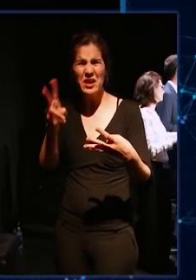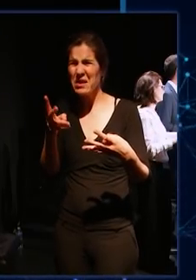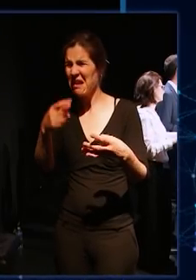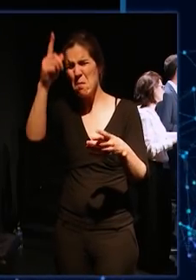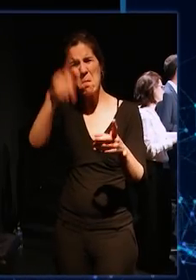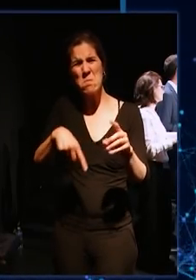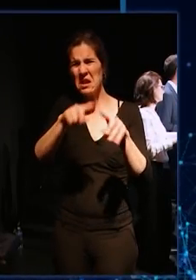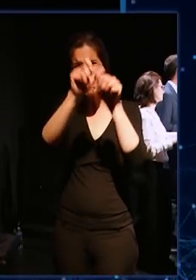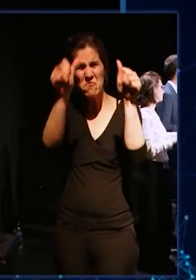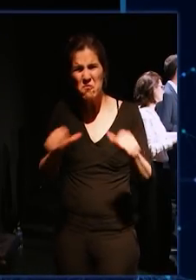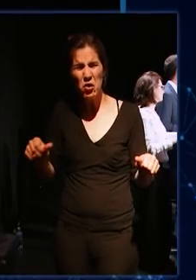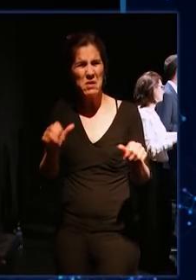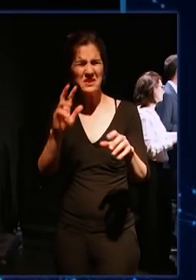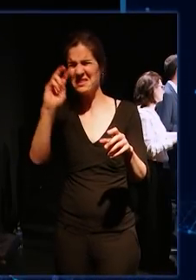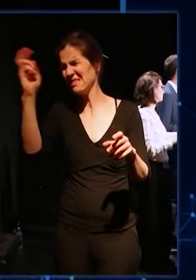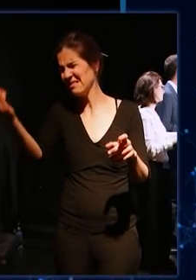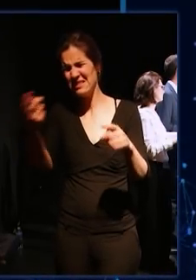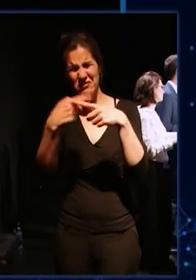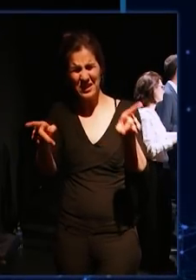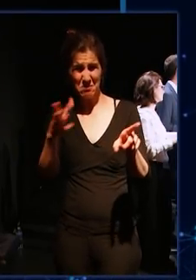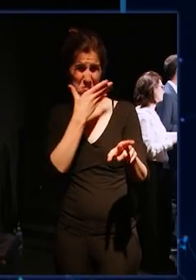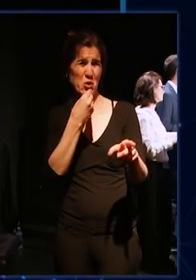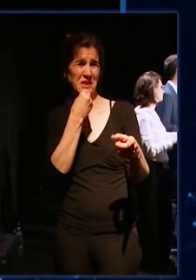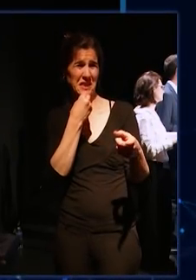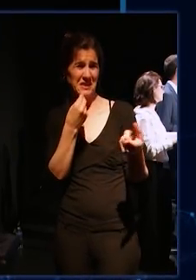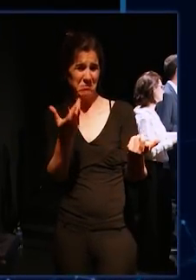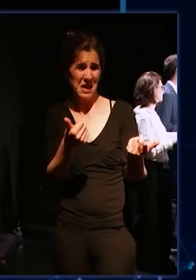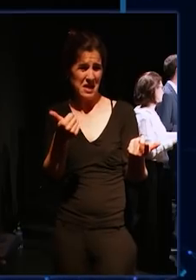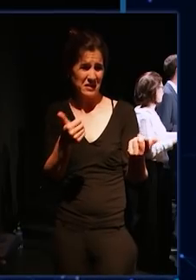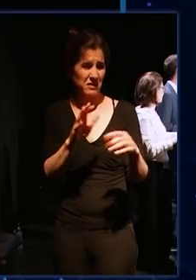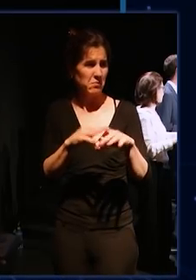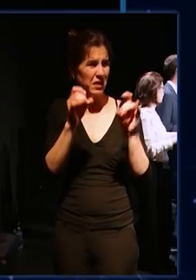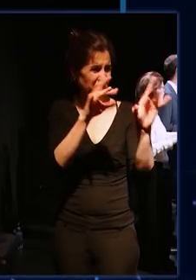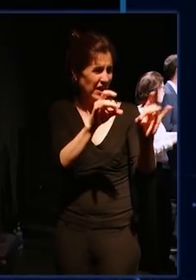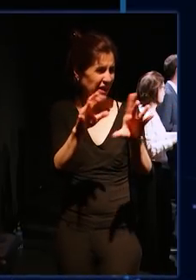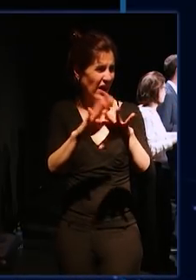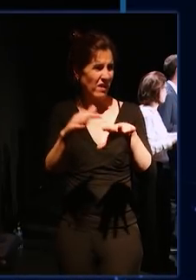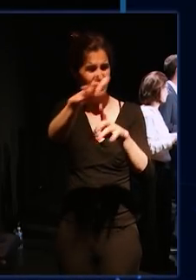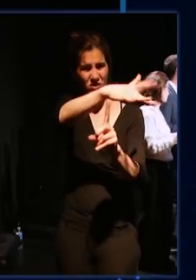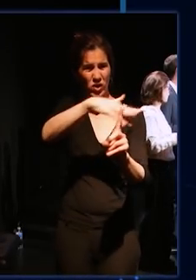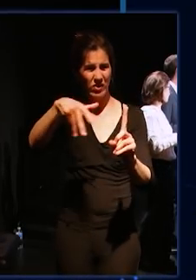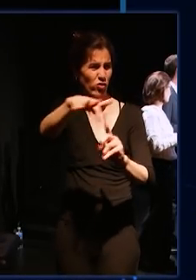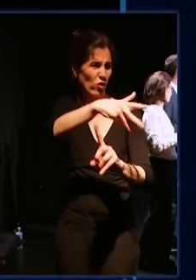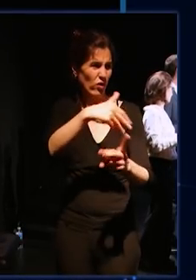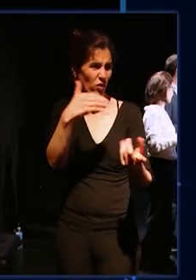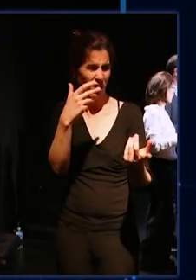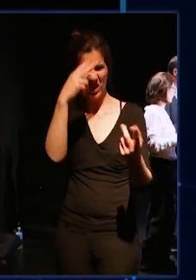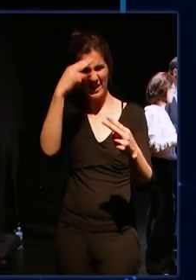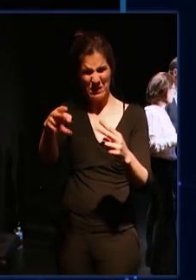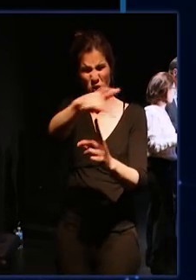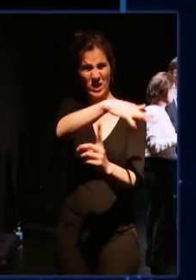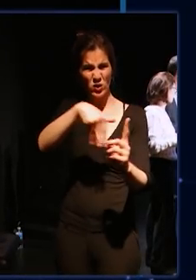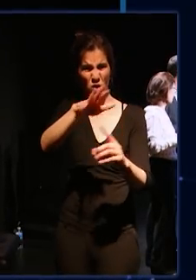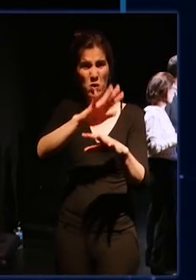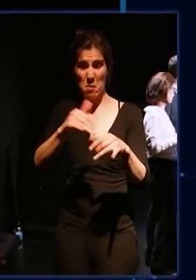fórmulas, mil alternativas estéticas, delicadas con el entorno, bien integradas en el entorno, para instalar aparcamientos